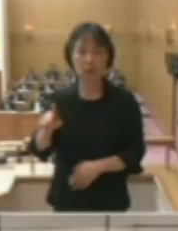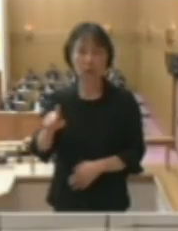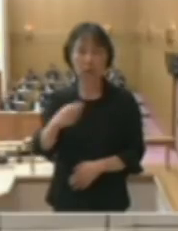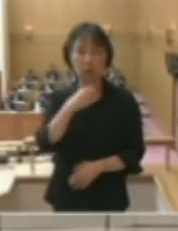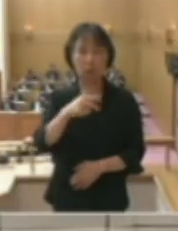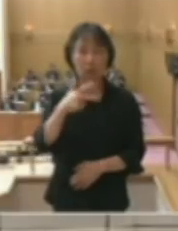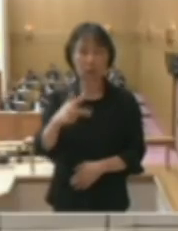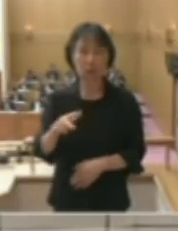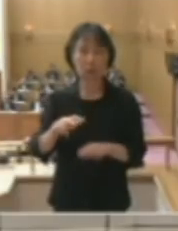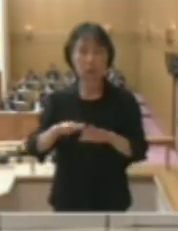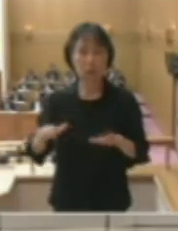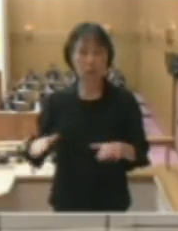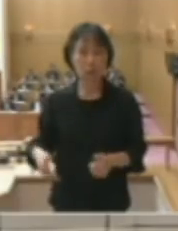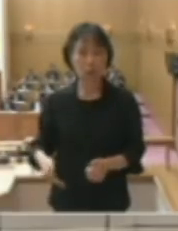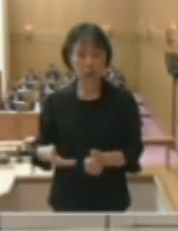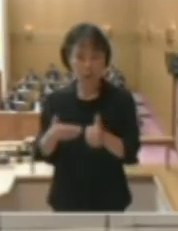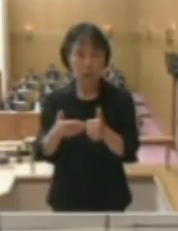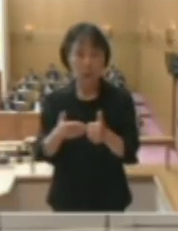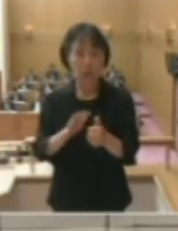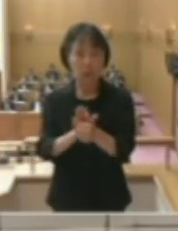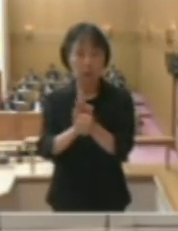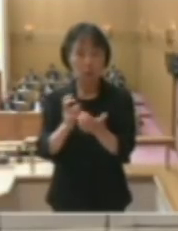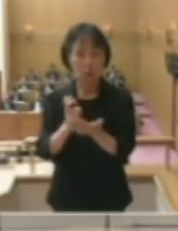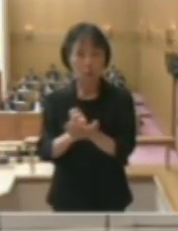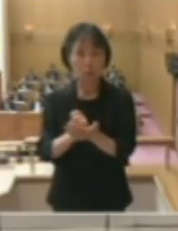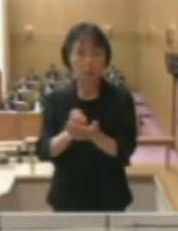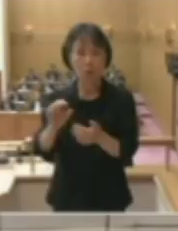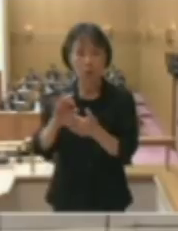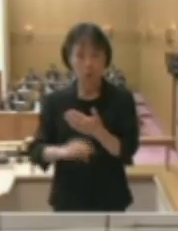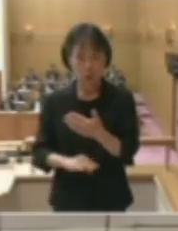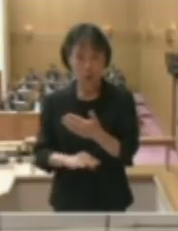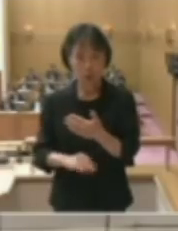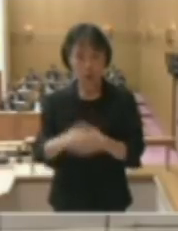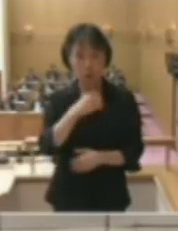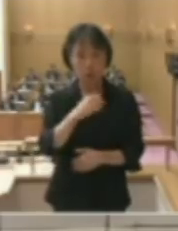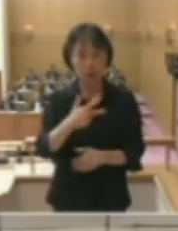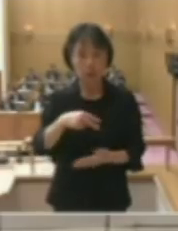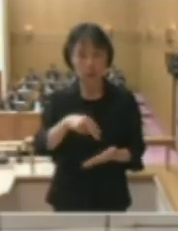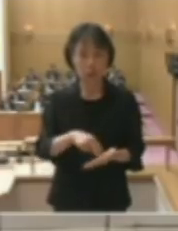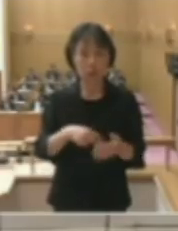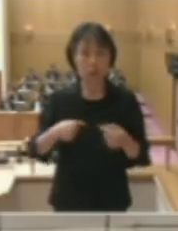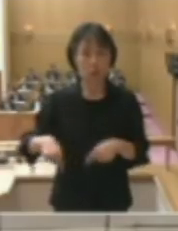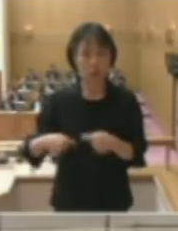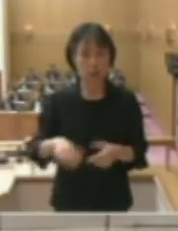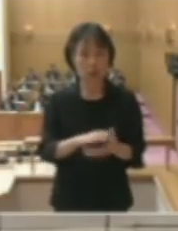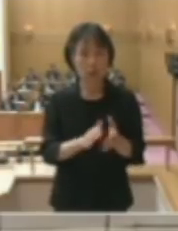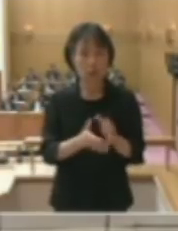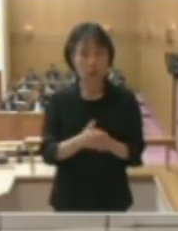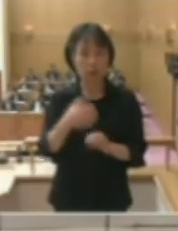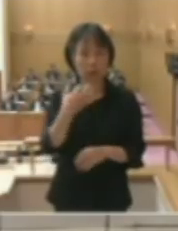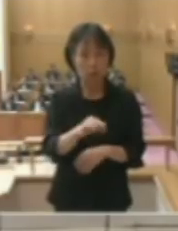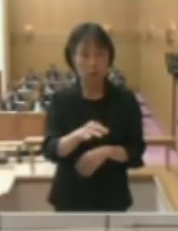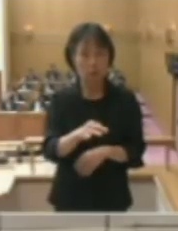ども・子育て支援法施行条例及び福山市立幼稚園保育料等徴収条